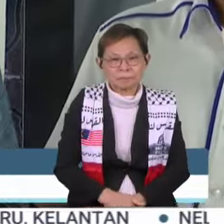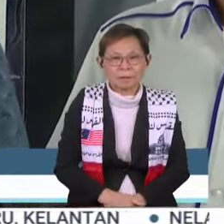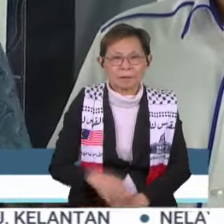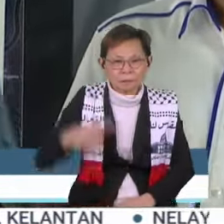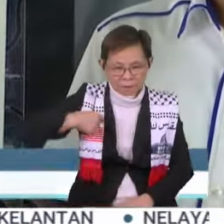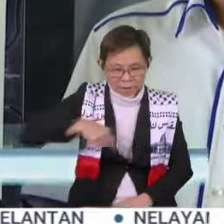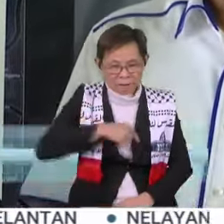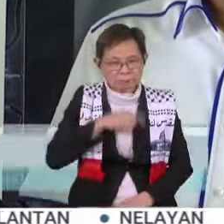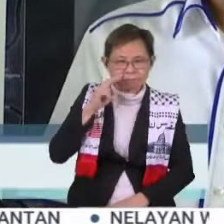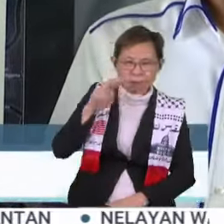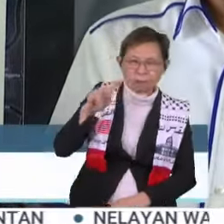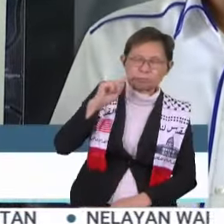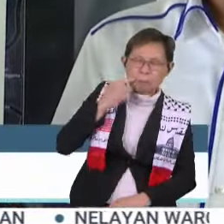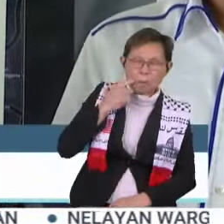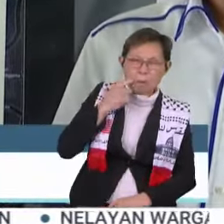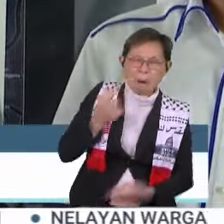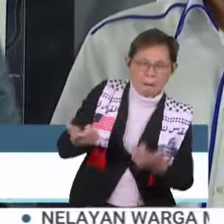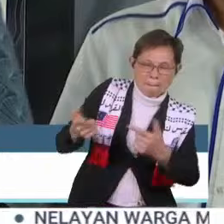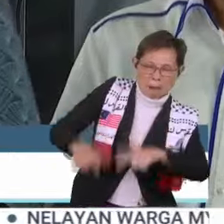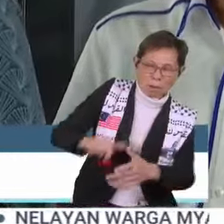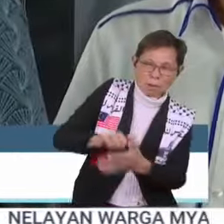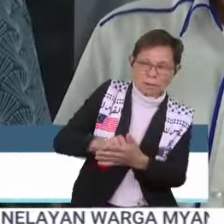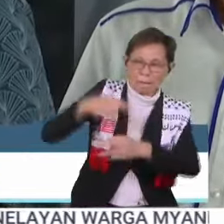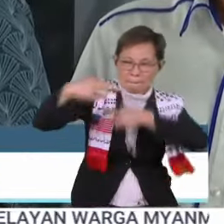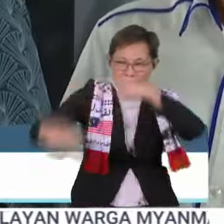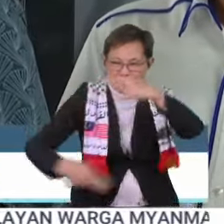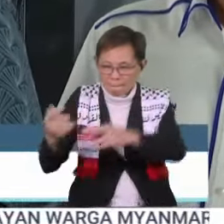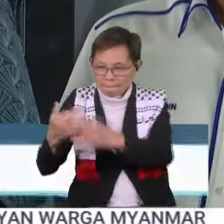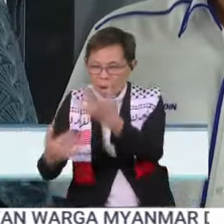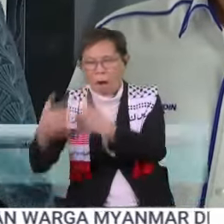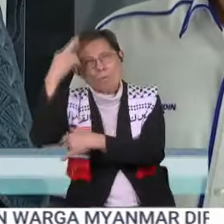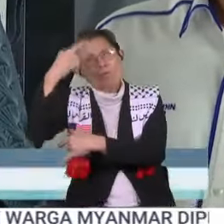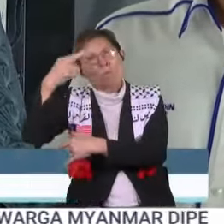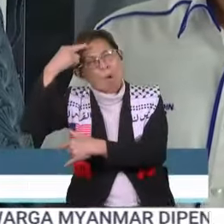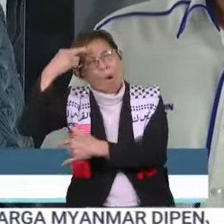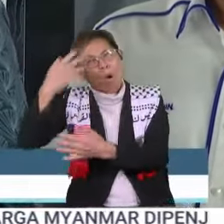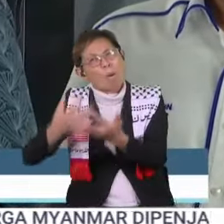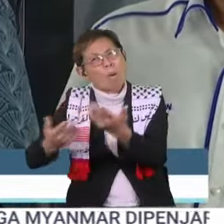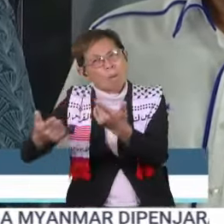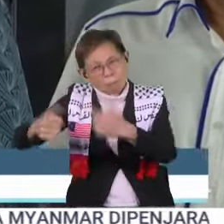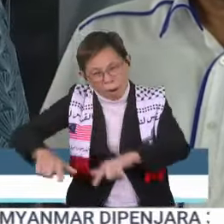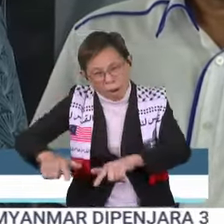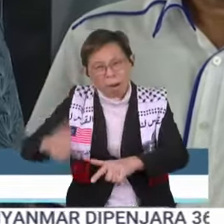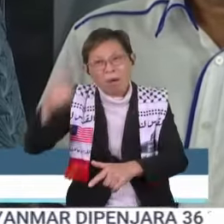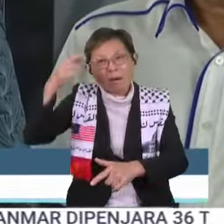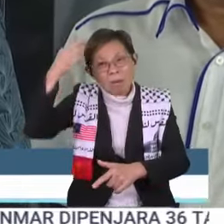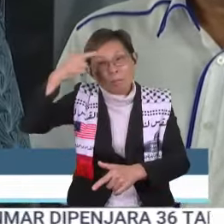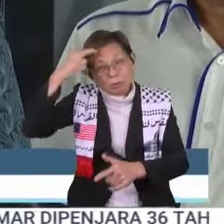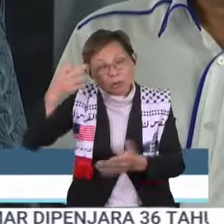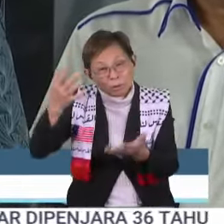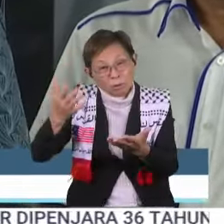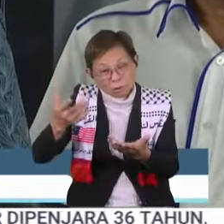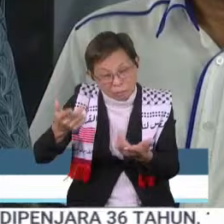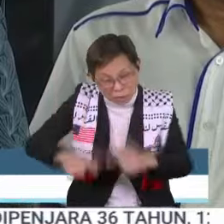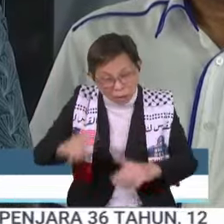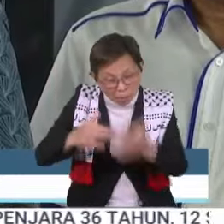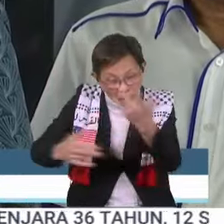Kita memandang serius terhadap insiden yang berlaku ini dan punca kejadian perlu diselidik